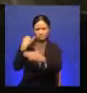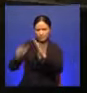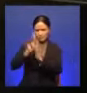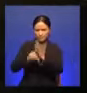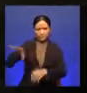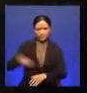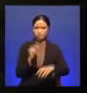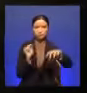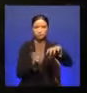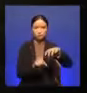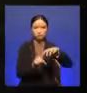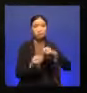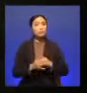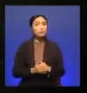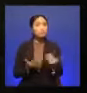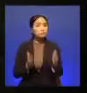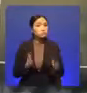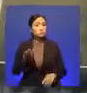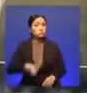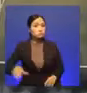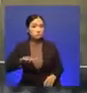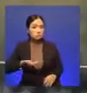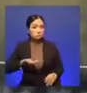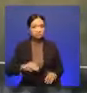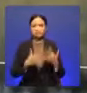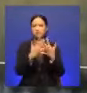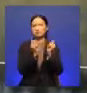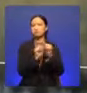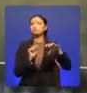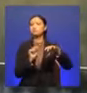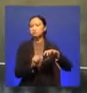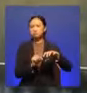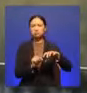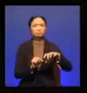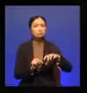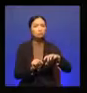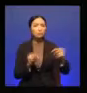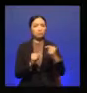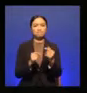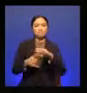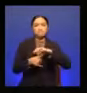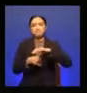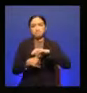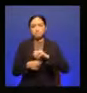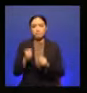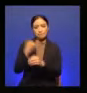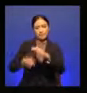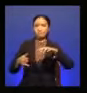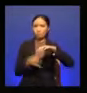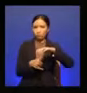ายสำหรับคนทั่วไปเรือนจำคือสถานที่สำหรับคุมขังผู้กระทำผิด